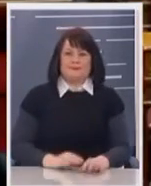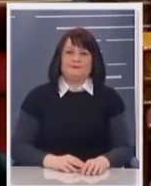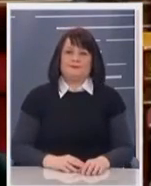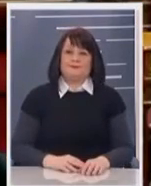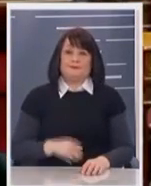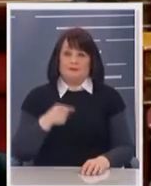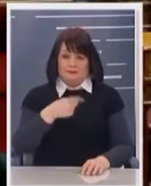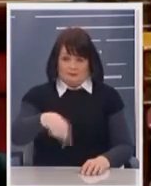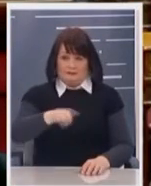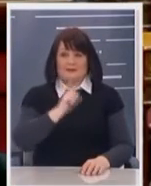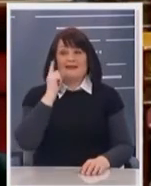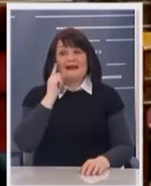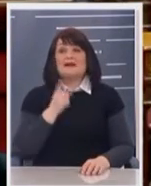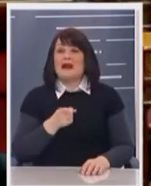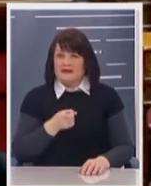Αντιλαμβάνεστε, κυρίες και κύριοι συνάδελφοι,